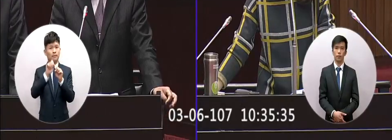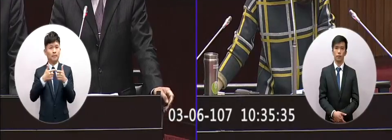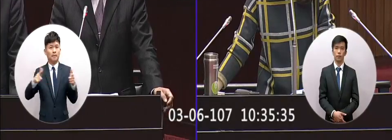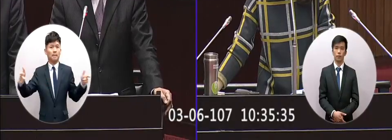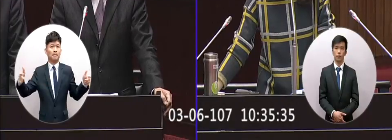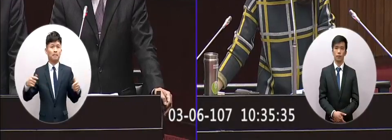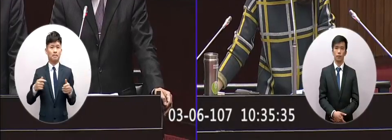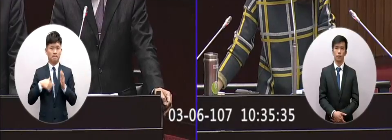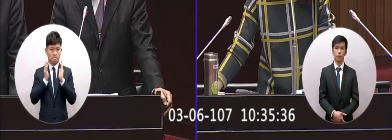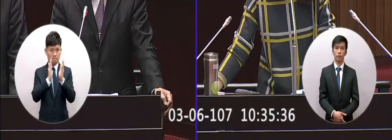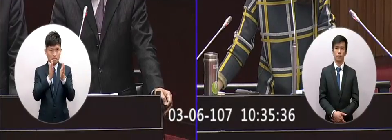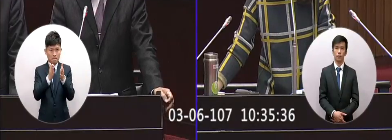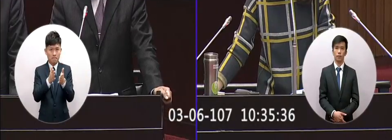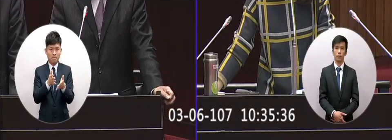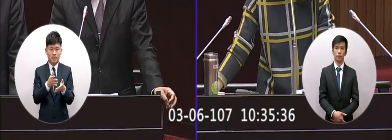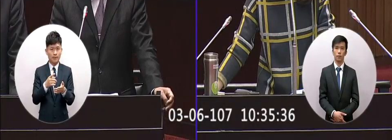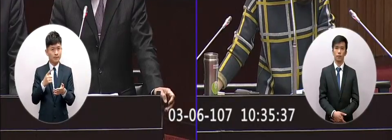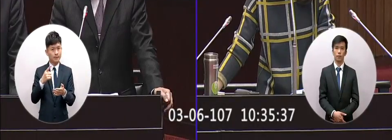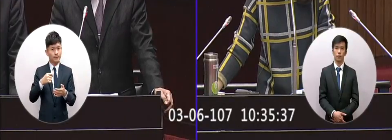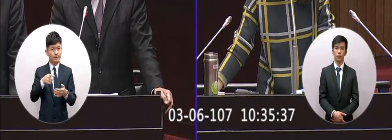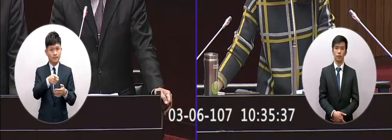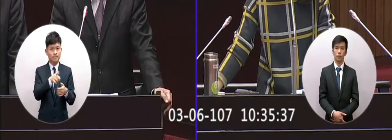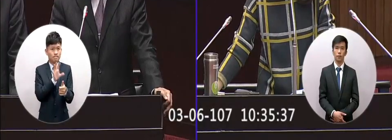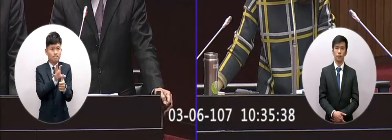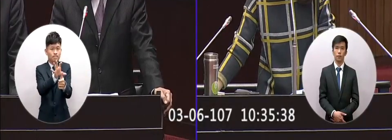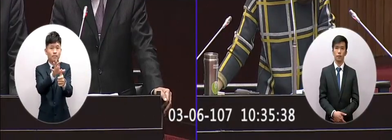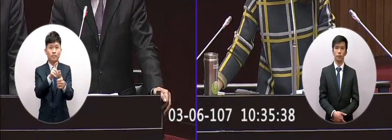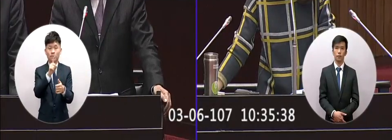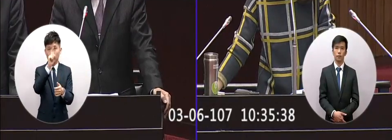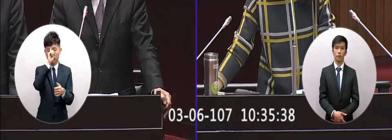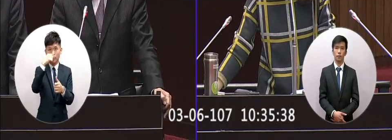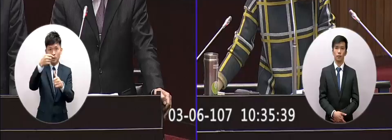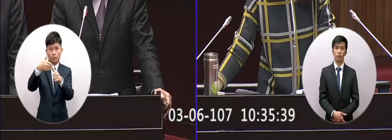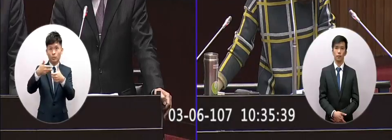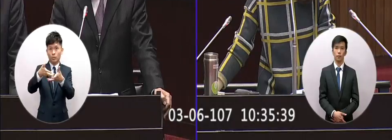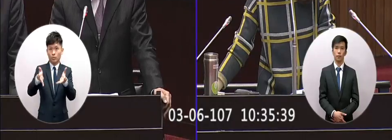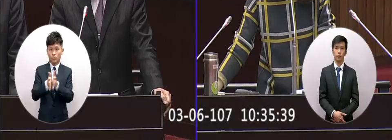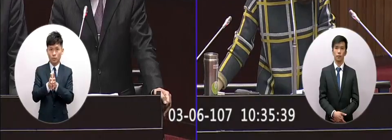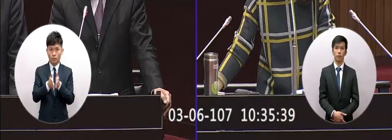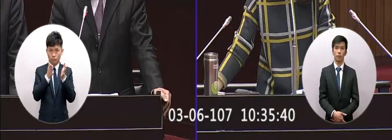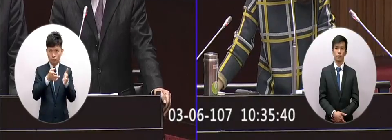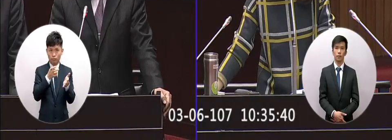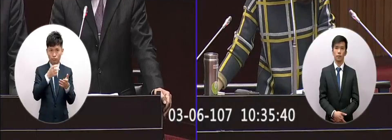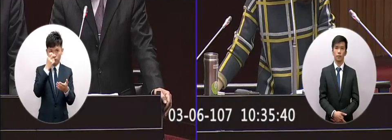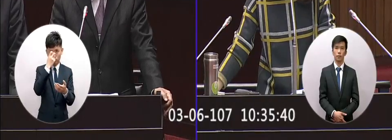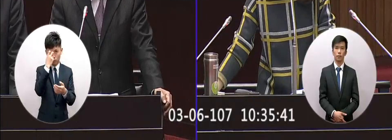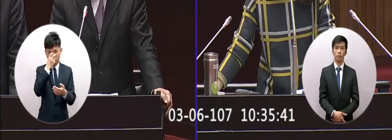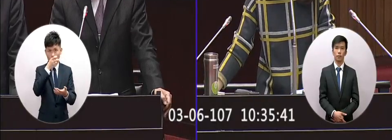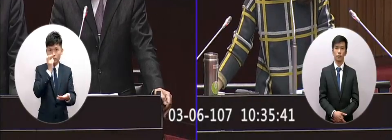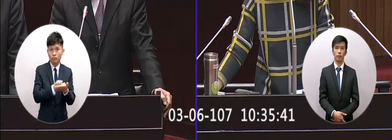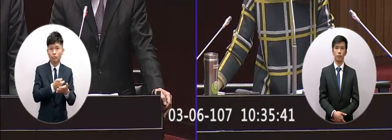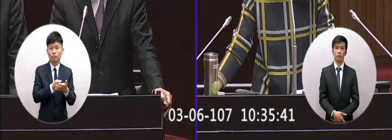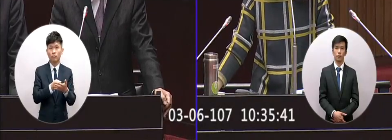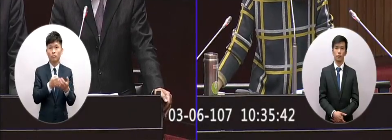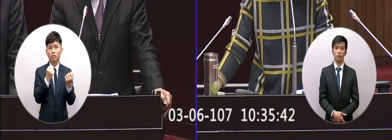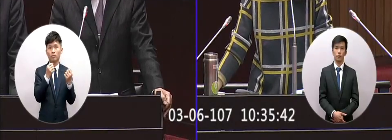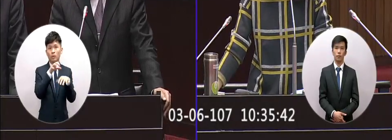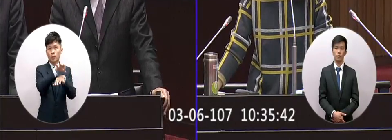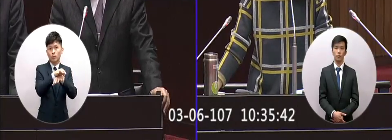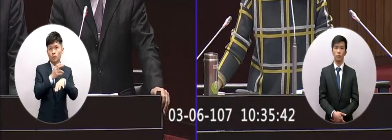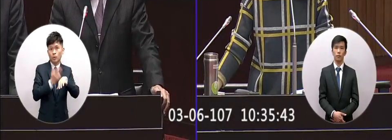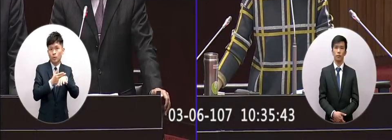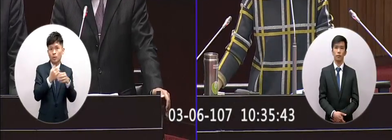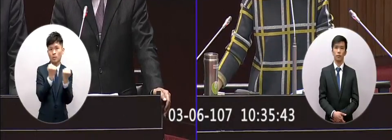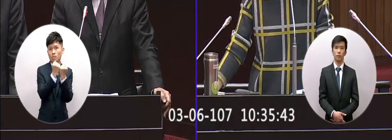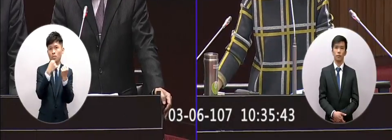非常痛定思痛，要求教育部严厉的应该要严查严办学术伦理这样的一个事项。